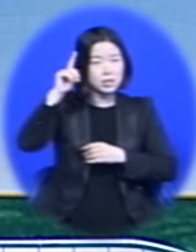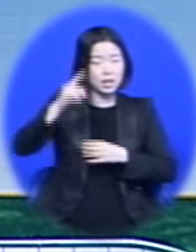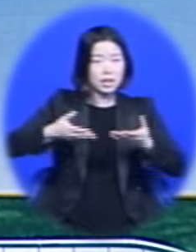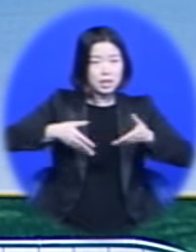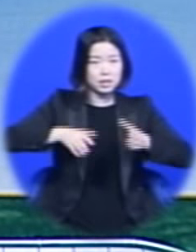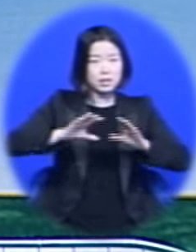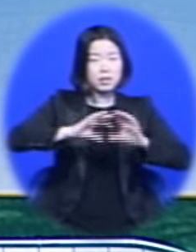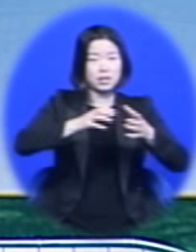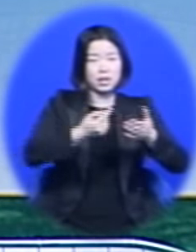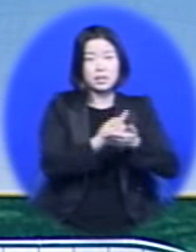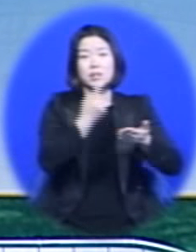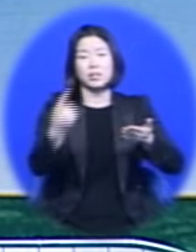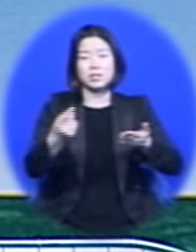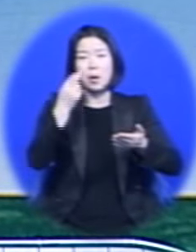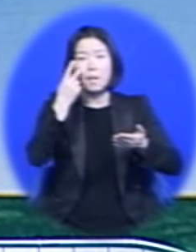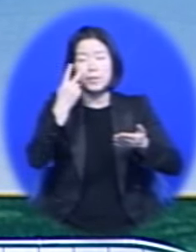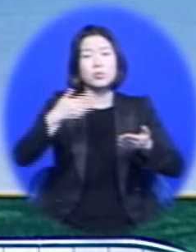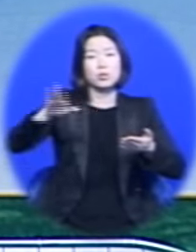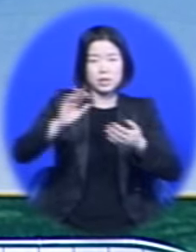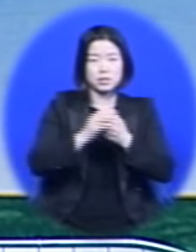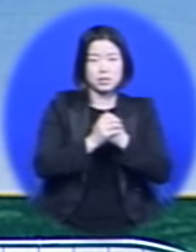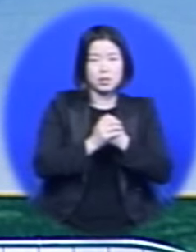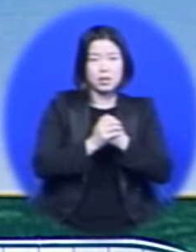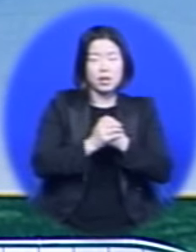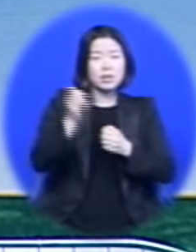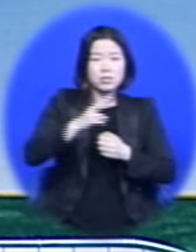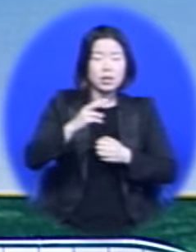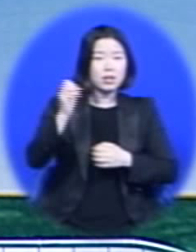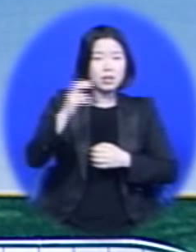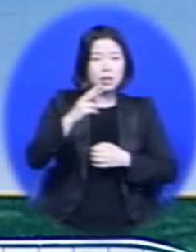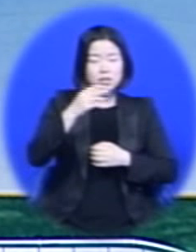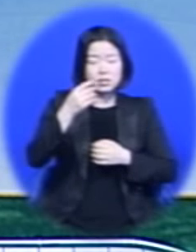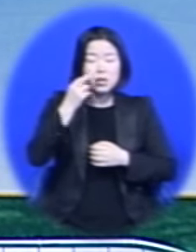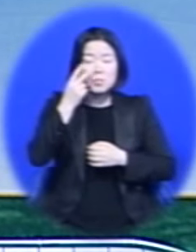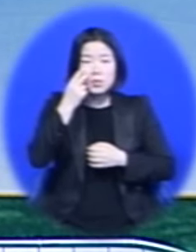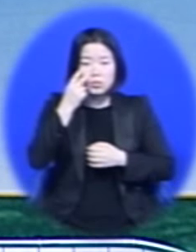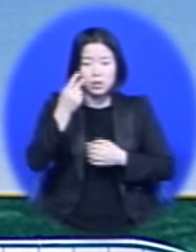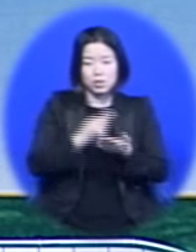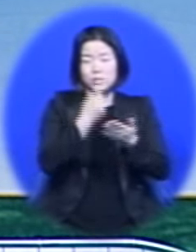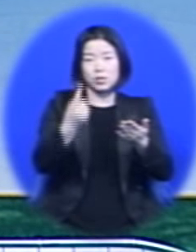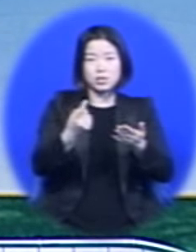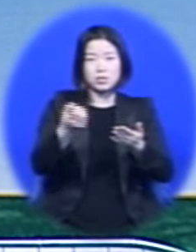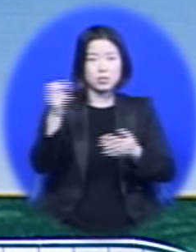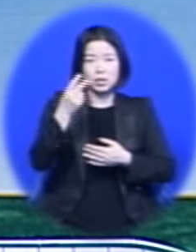망명을 했습니다. 그랬던 솔제니친이 다시 러시아로 돌아갔습니다. 미국을 떠나서.